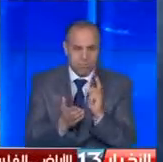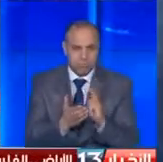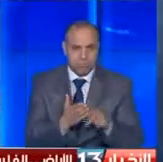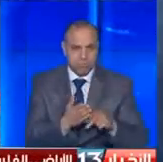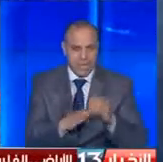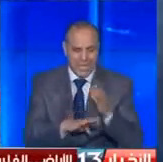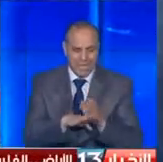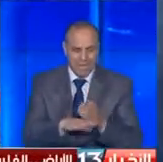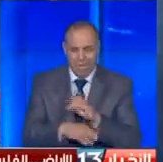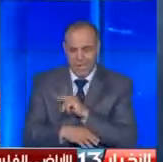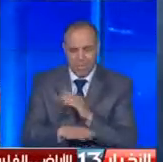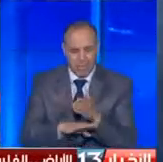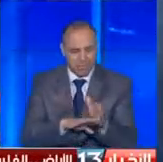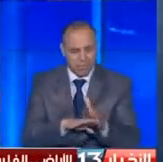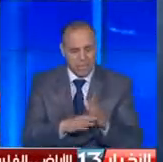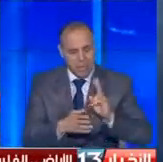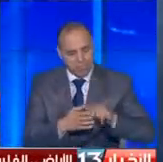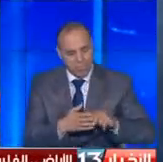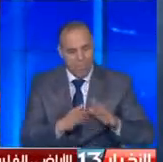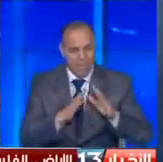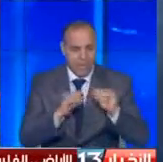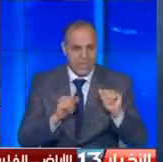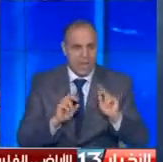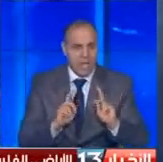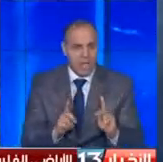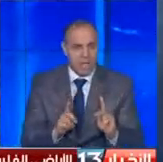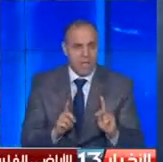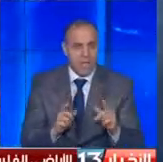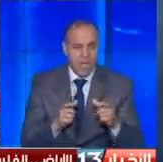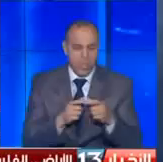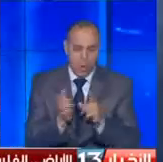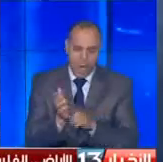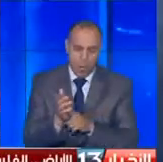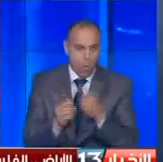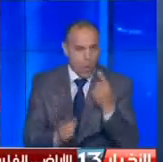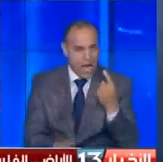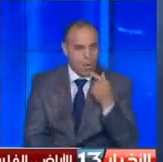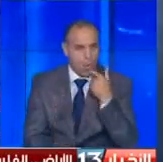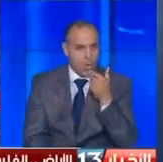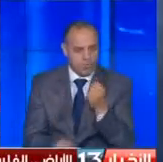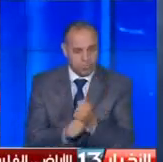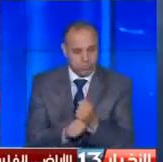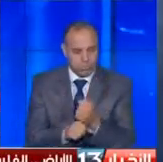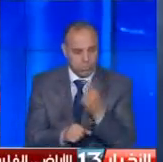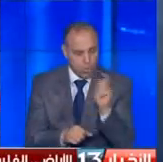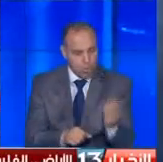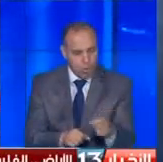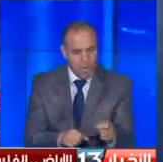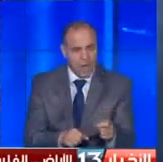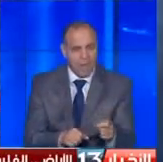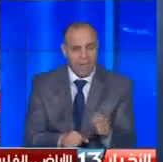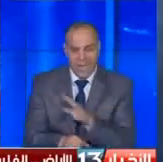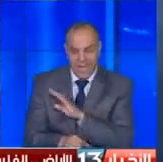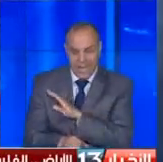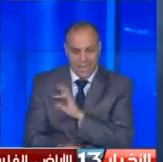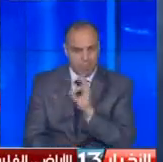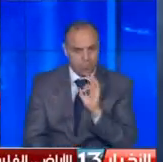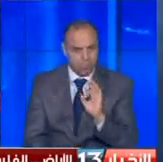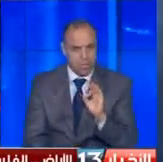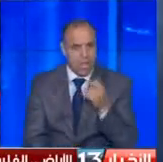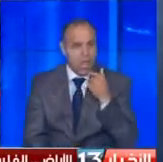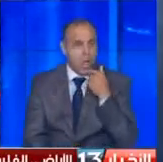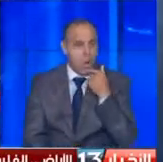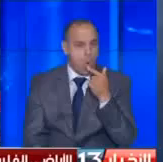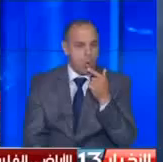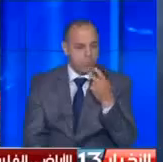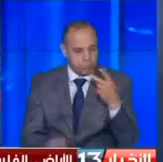الانقسام الفلسطيني باتفاق أبرم في القاهرة سيمكن الحكومة الشرعية من العمل بشكل طبيعي في قطاع غزة وفق